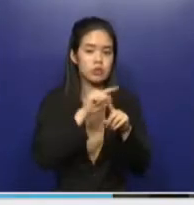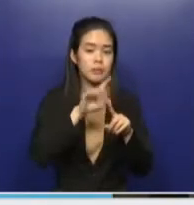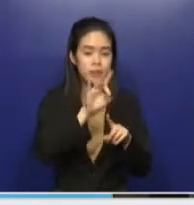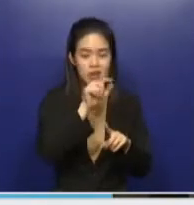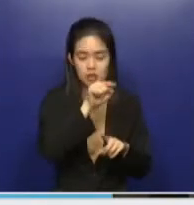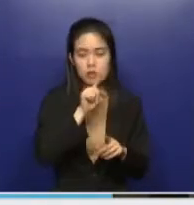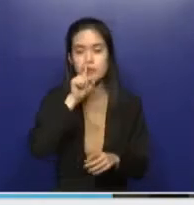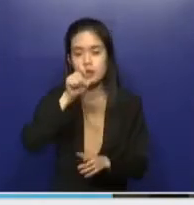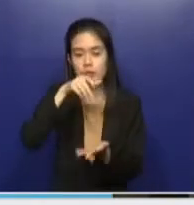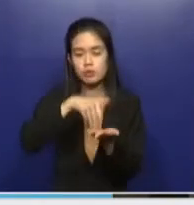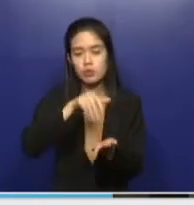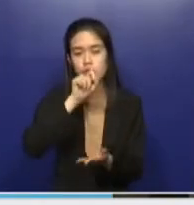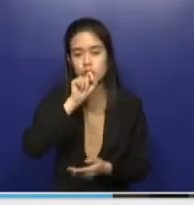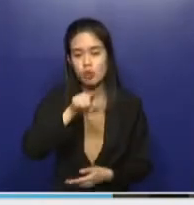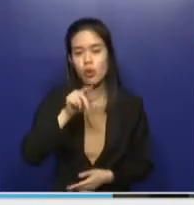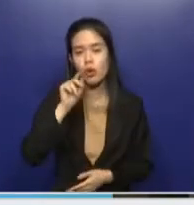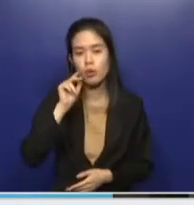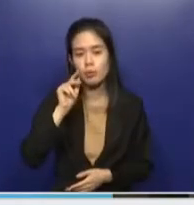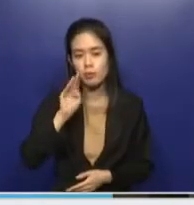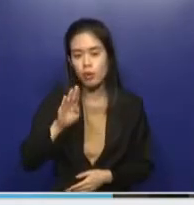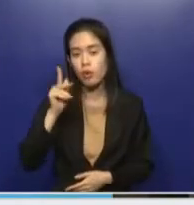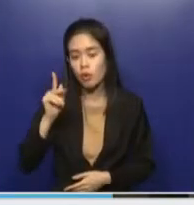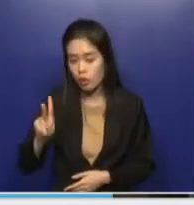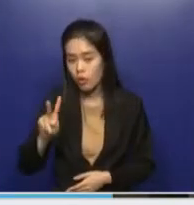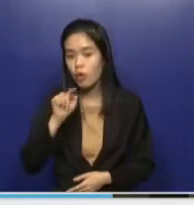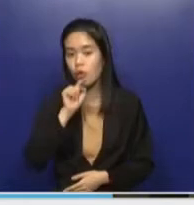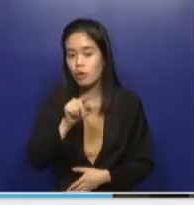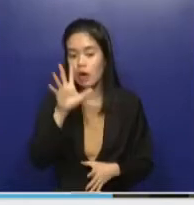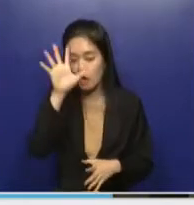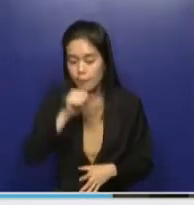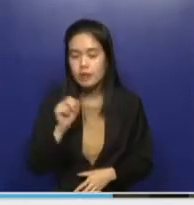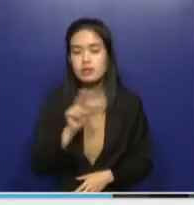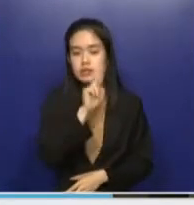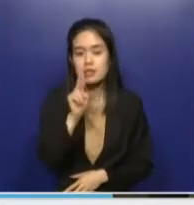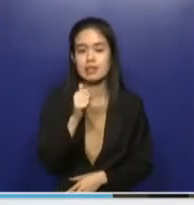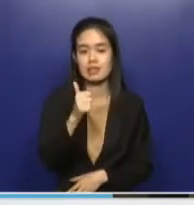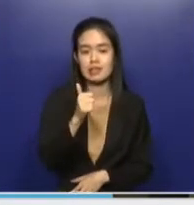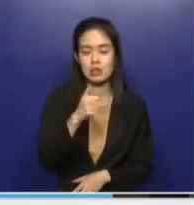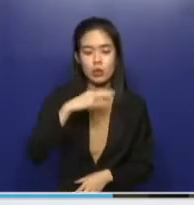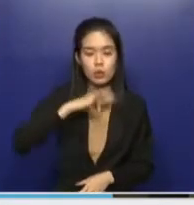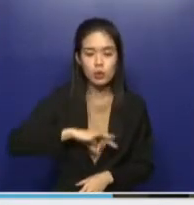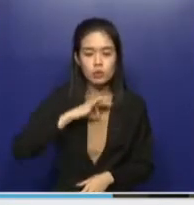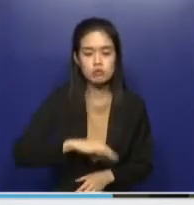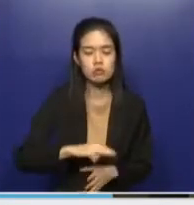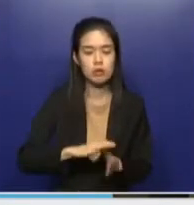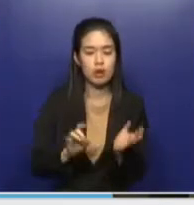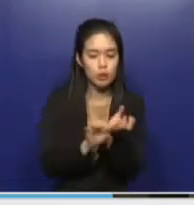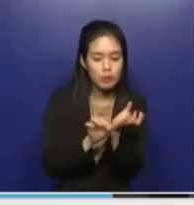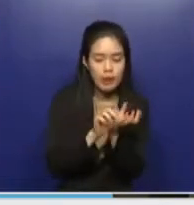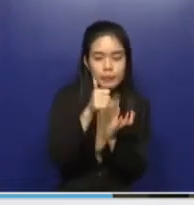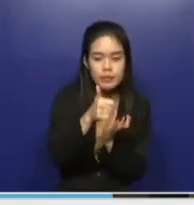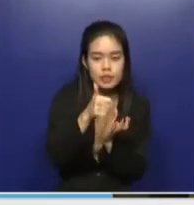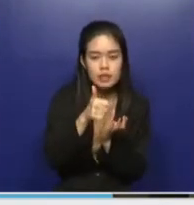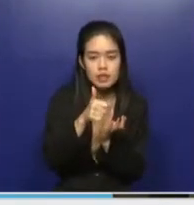คที่เราเคยใช้ได้ผลดีและเป็นที่ชื่นชมในสถานการณ์ของการปิดเมืองนั้น